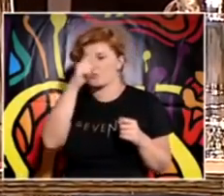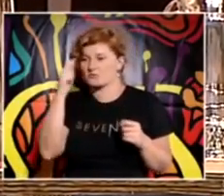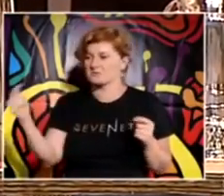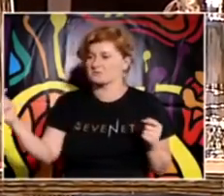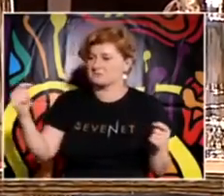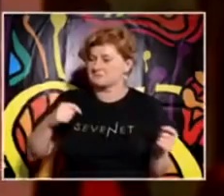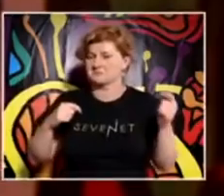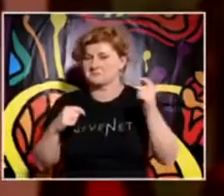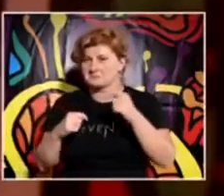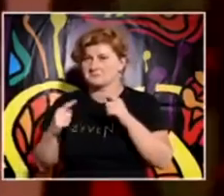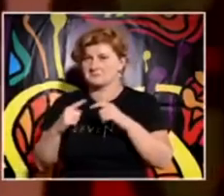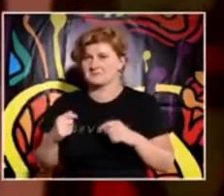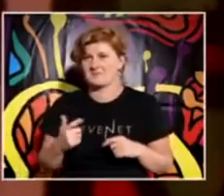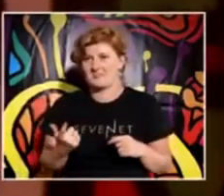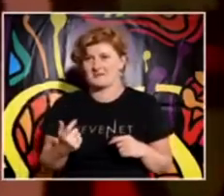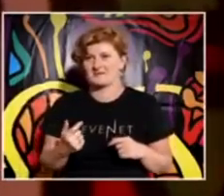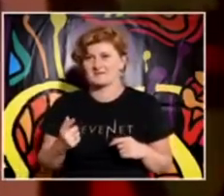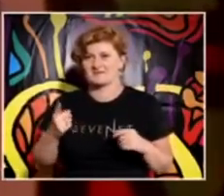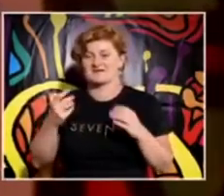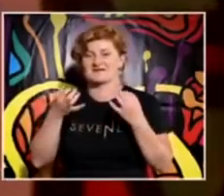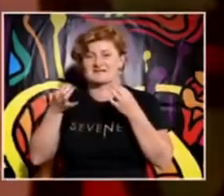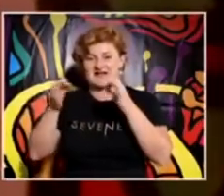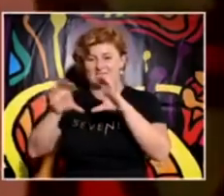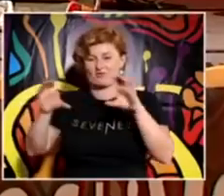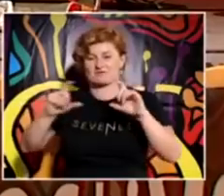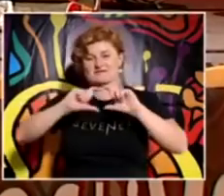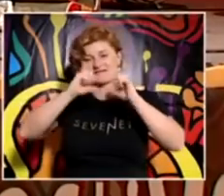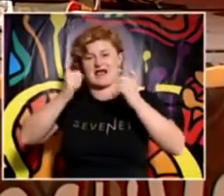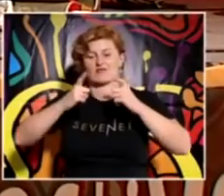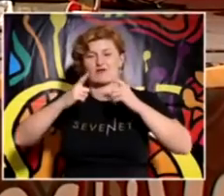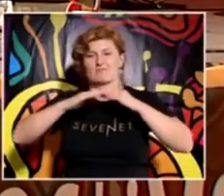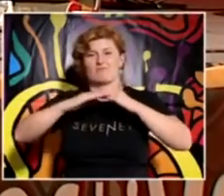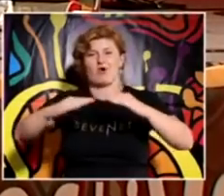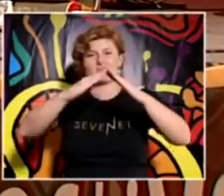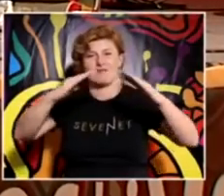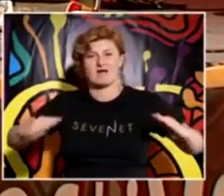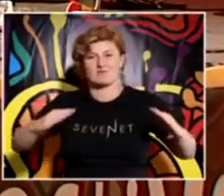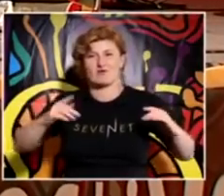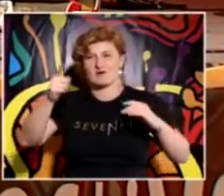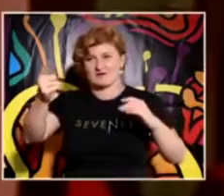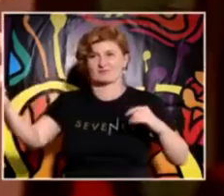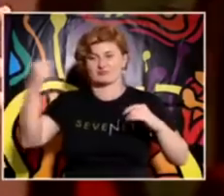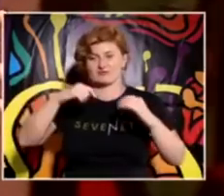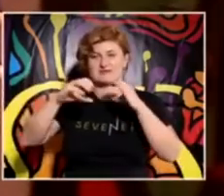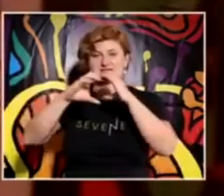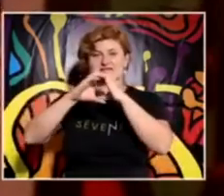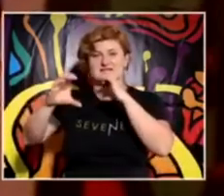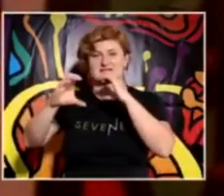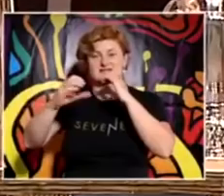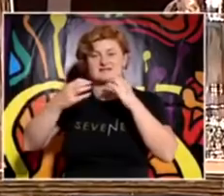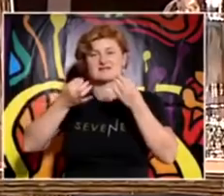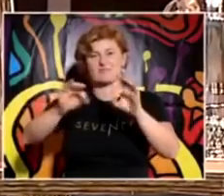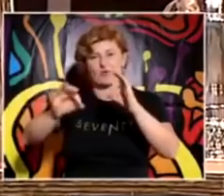Nagle całe pole namiotowe przychodzi do naszego samochodu. Jesteście chyba jedyni, którzy przyjechali tu osobówką, która wygląda jak kamper, prawda, czy